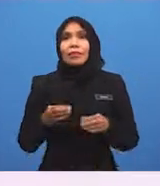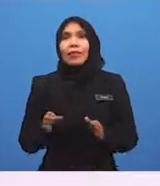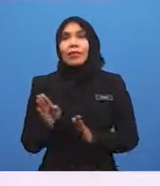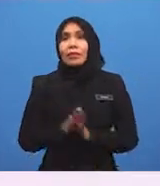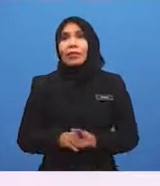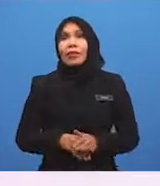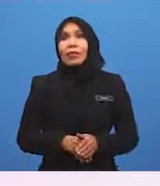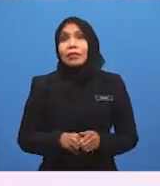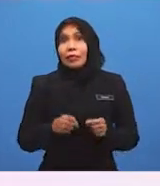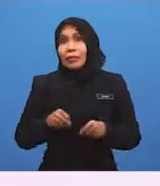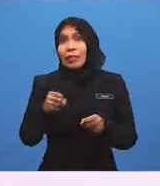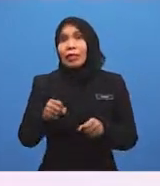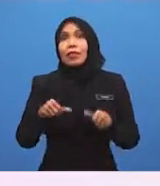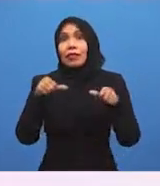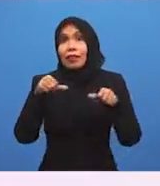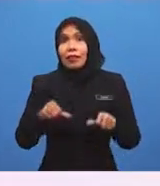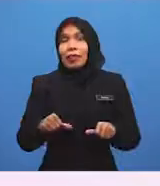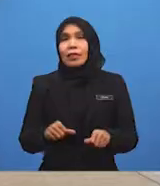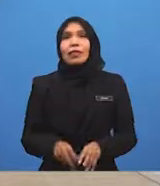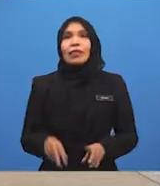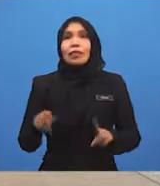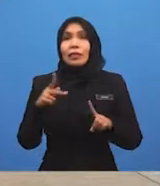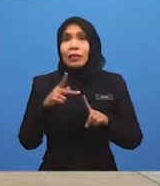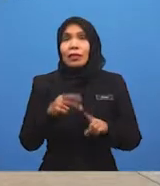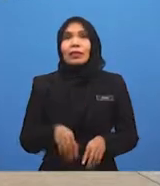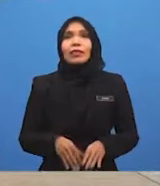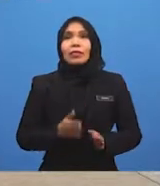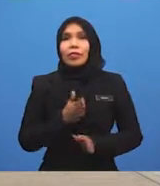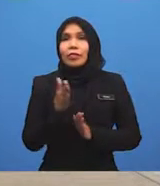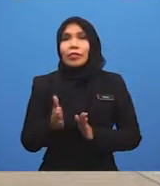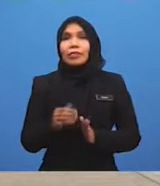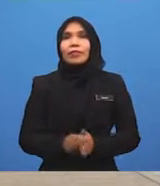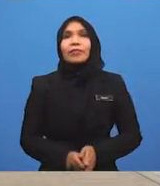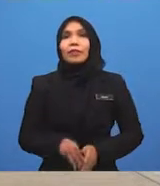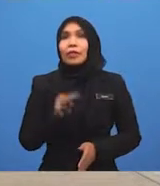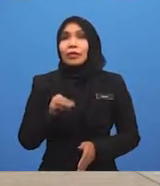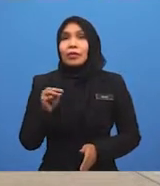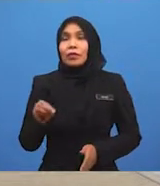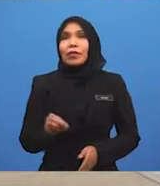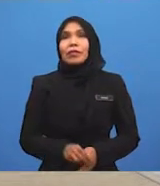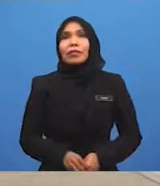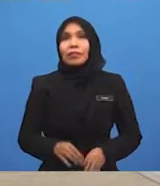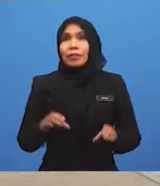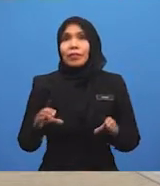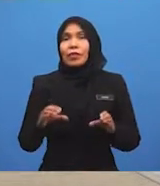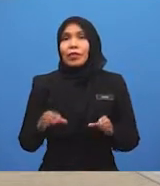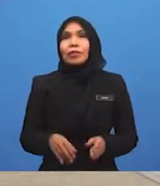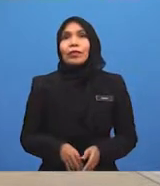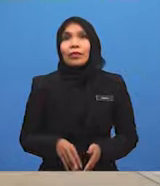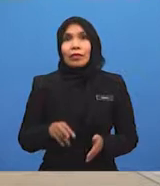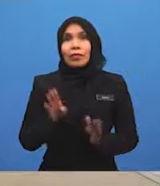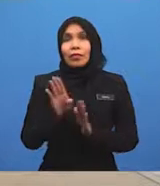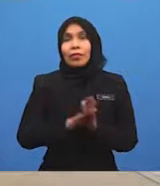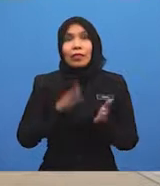jiran. Sebelum kita ke cara pertama hari ini, murid-murid cuba berkenalan